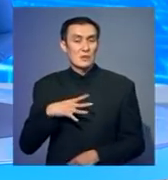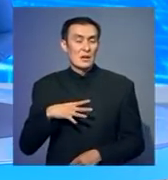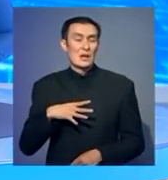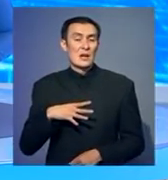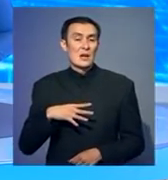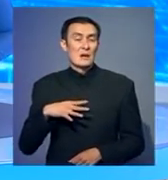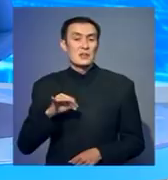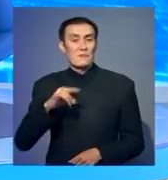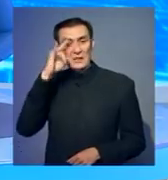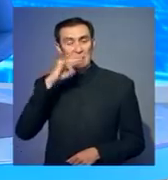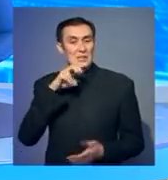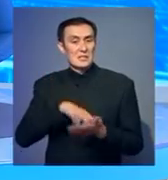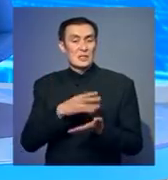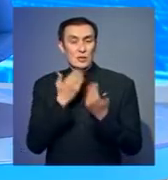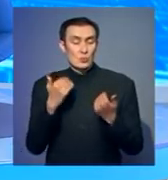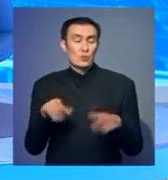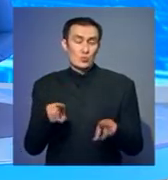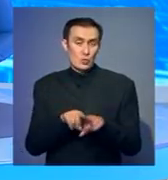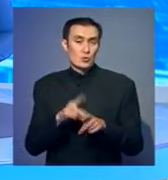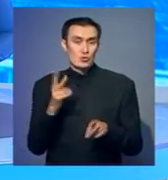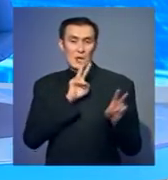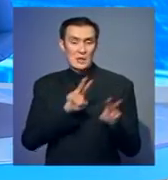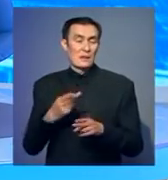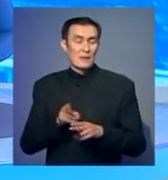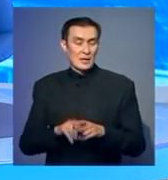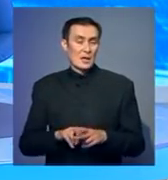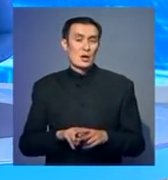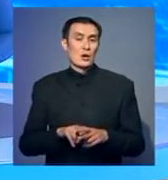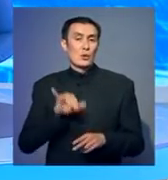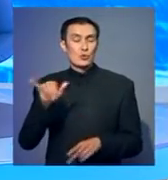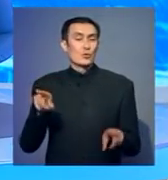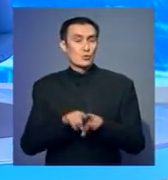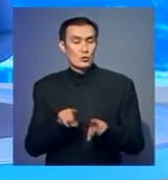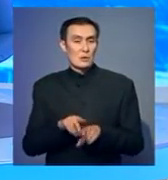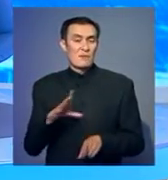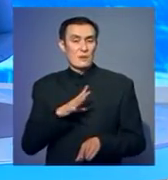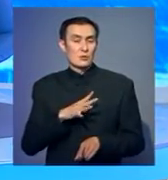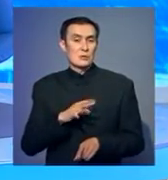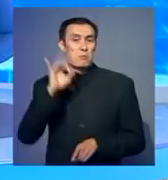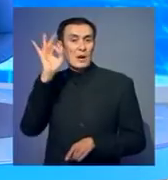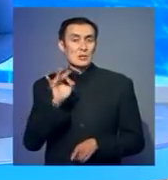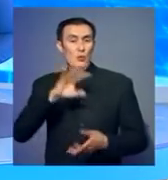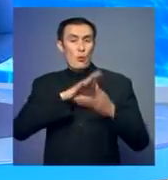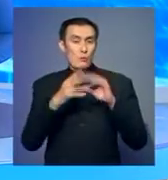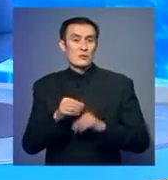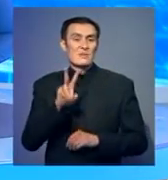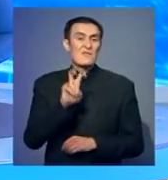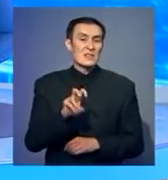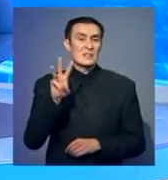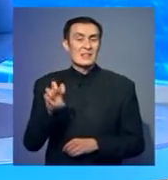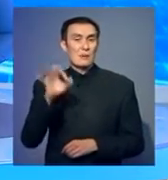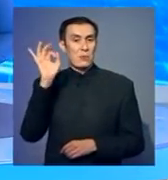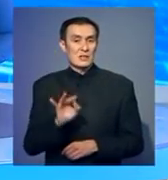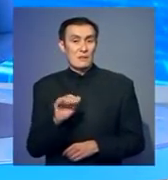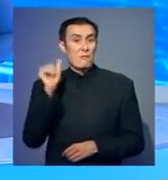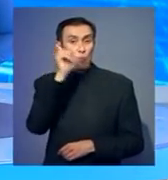Казахстане зарегистрированы, над ними тоже надо проконтролировать. У них даже выходит эффективная ставка 200-300%